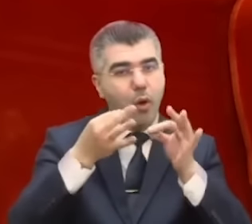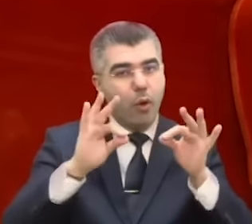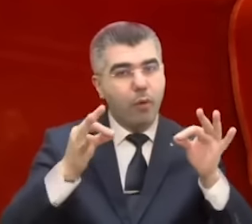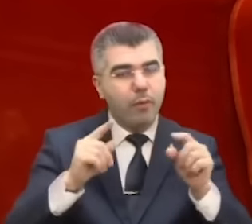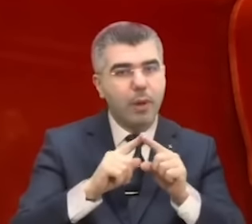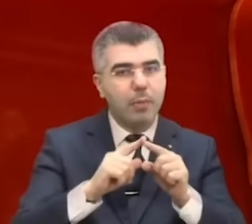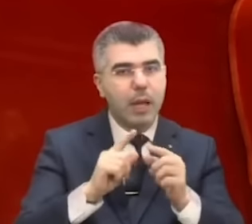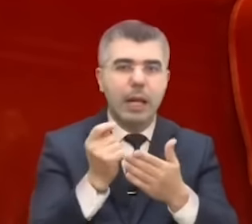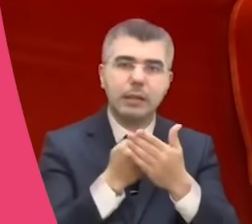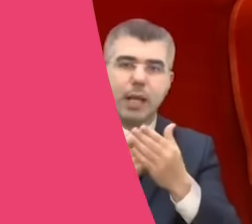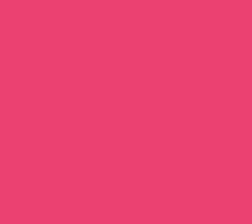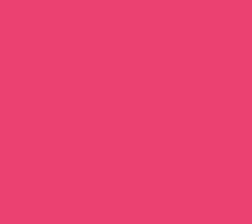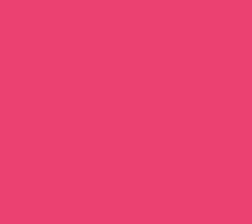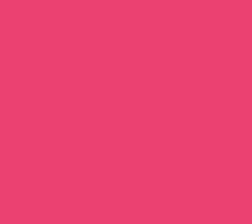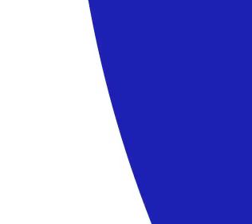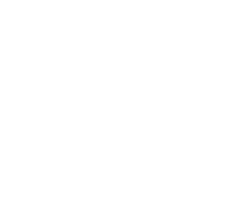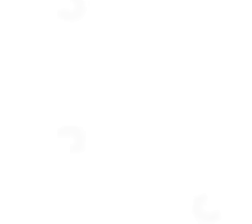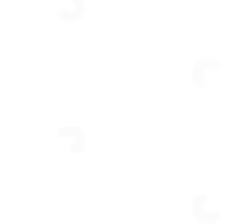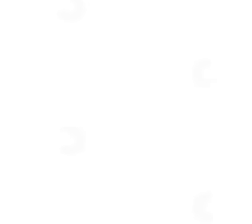كتابه. وشكرا.